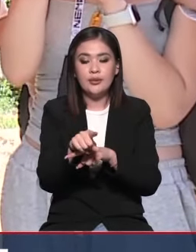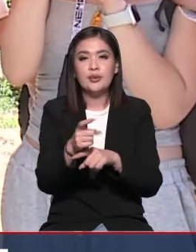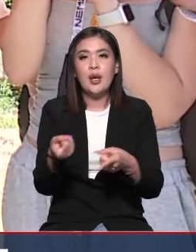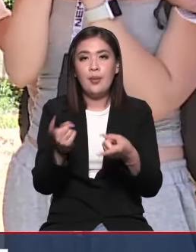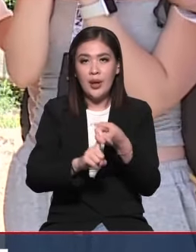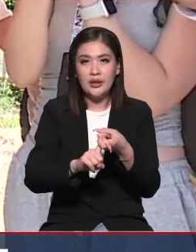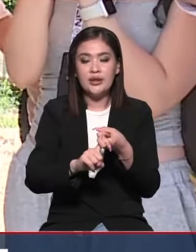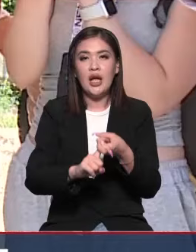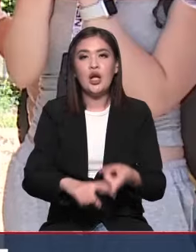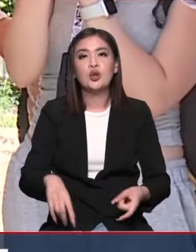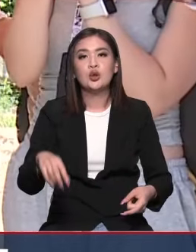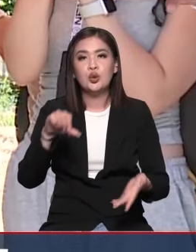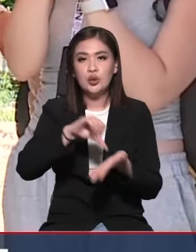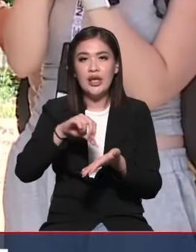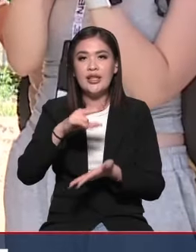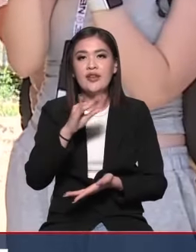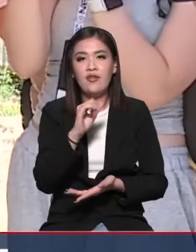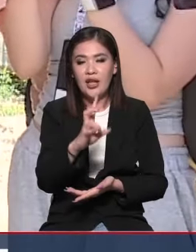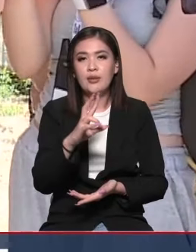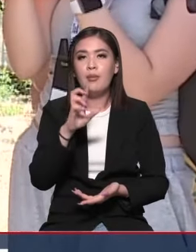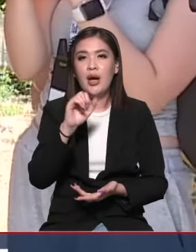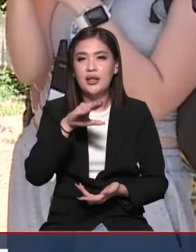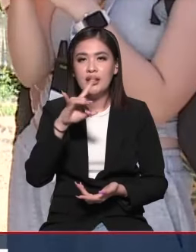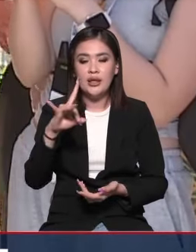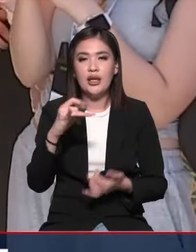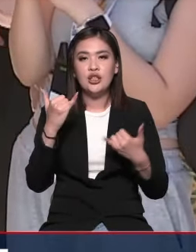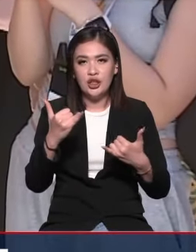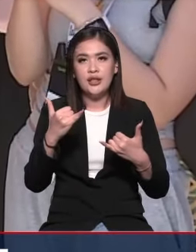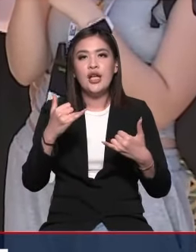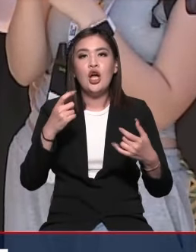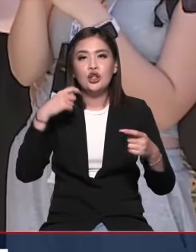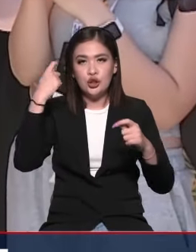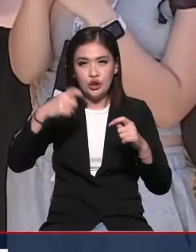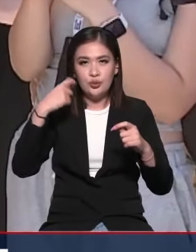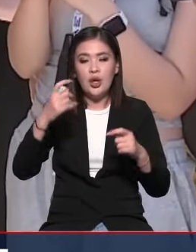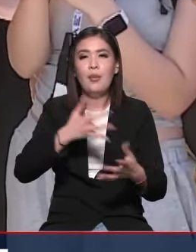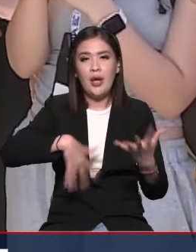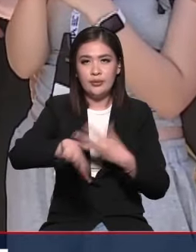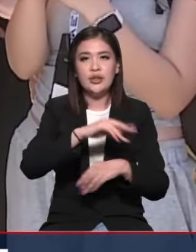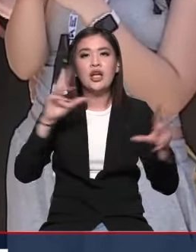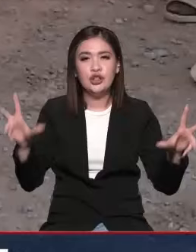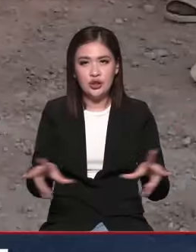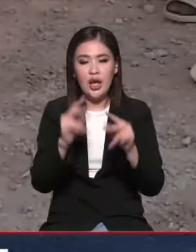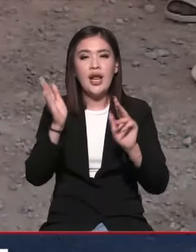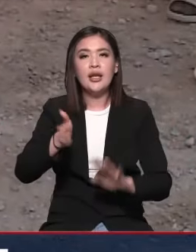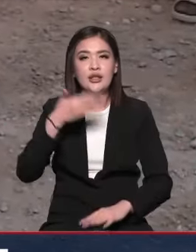продакшн киностудиясы «Диван Батыр» деген телехикая түсіріп жатыр. Барлығымызға сәттілік болсын, жеңіл